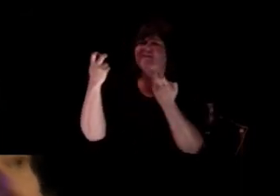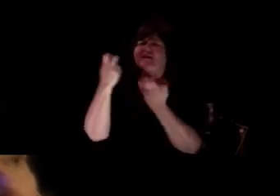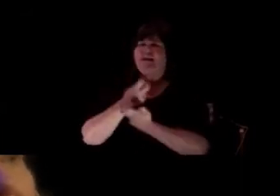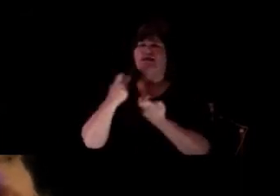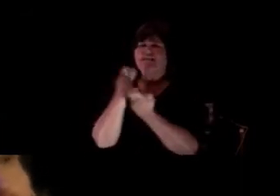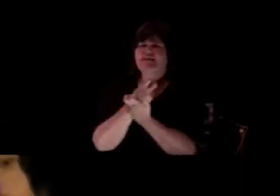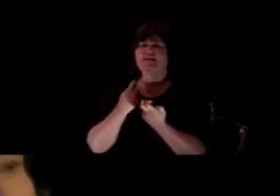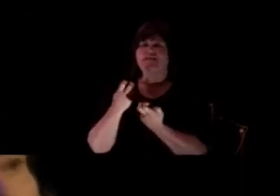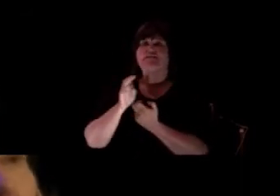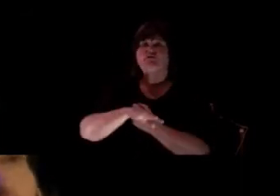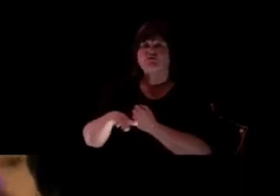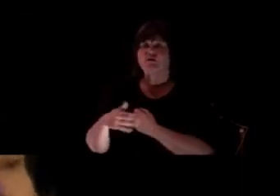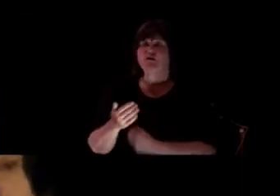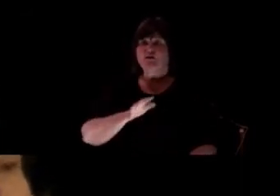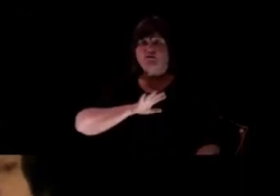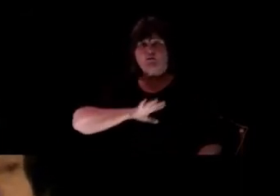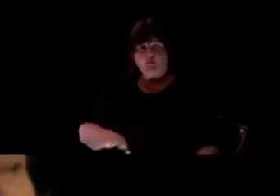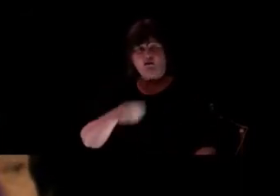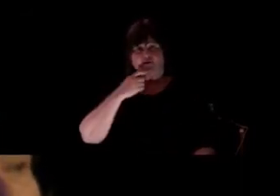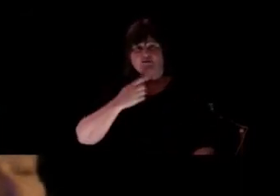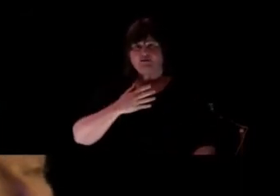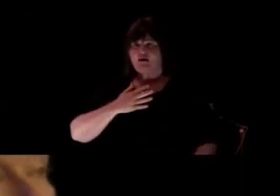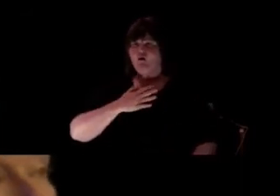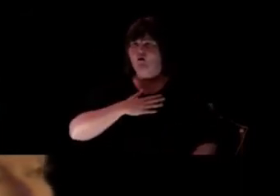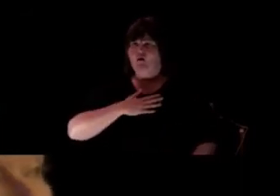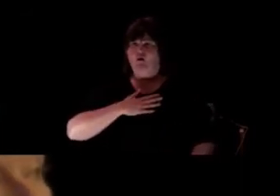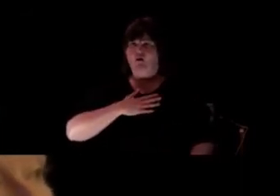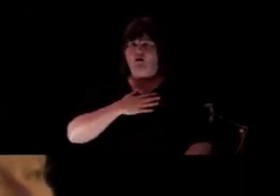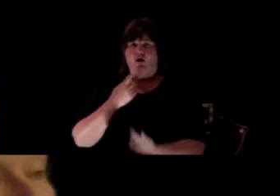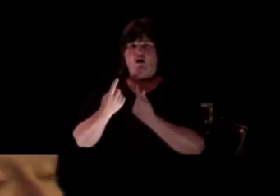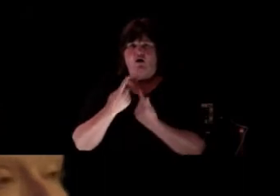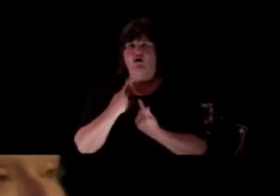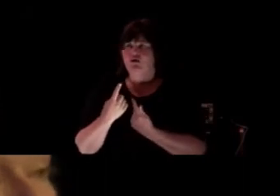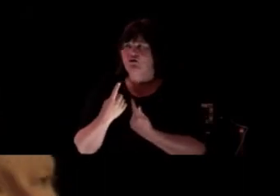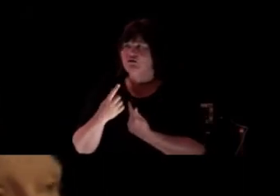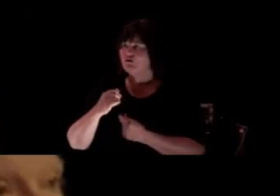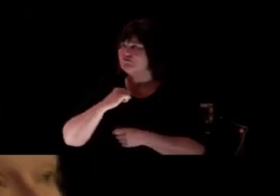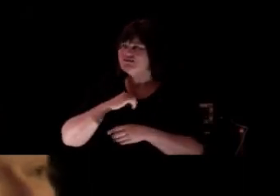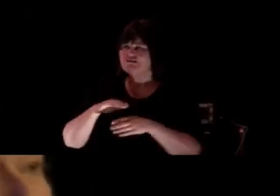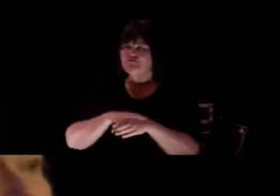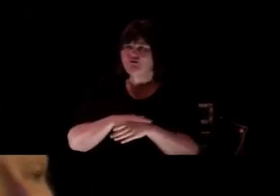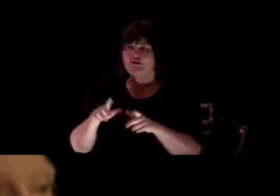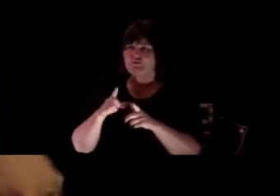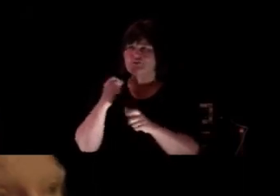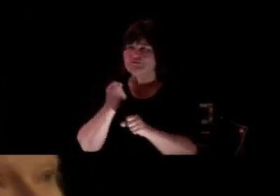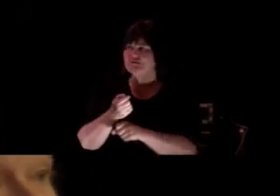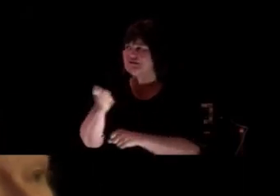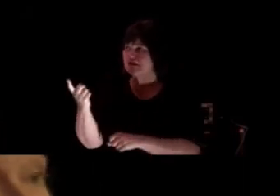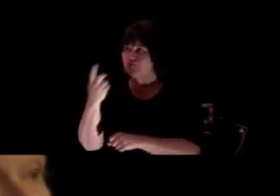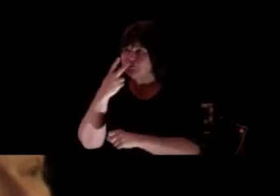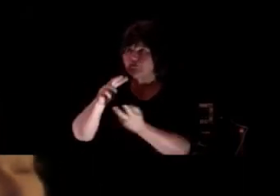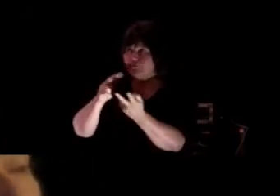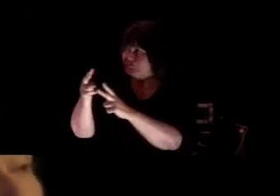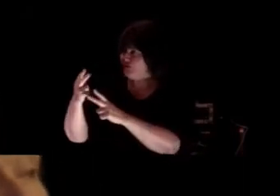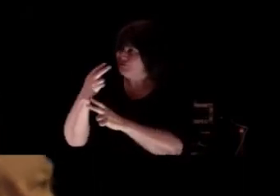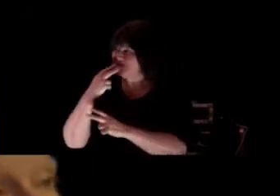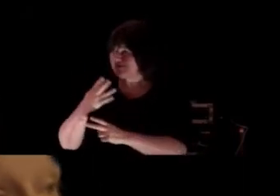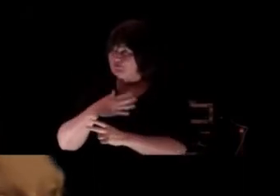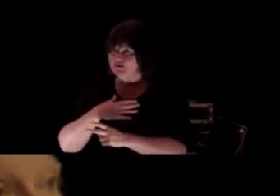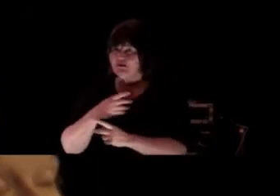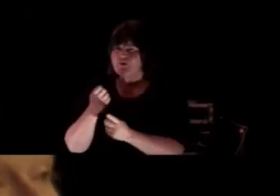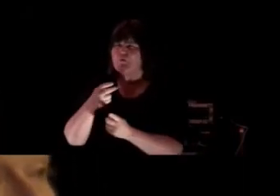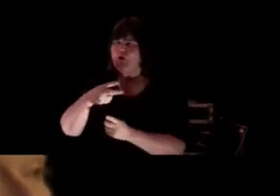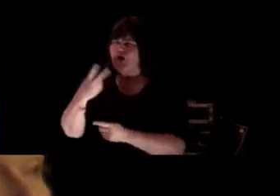sagt at det her godt. Og hvis dere ikke sikre på det, så prøv det på hverandre og se om dere liker det. Når noen andre